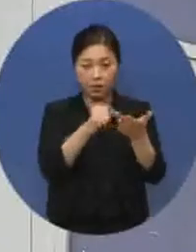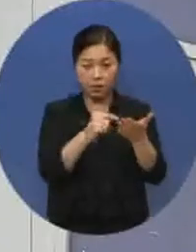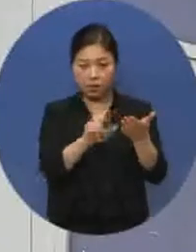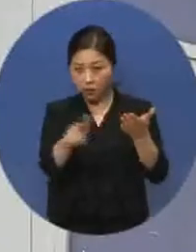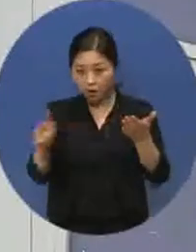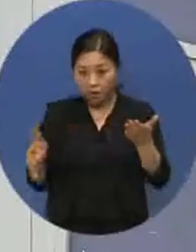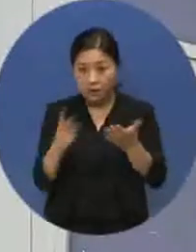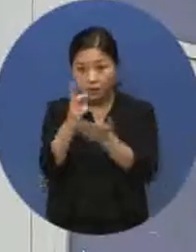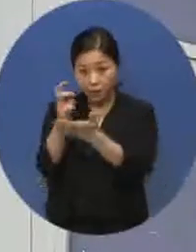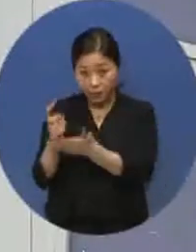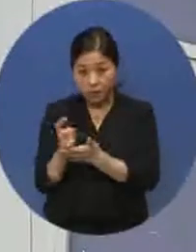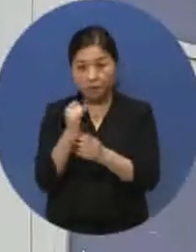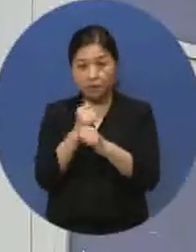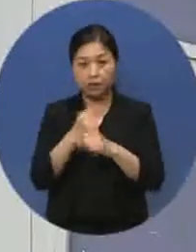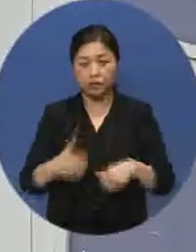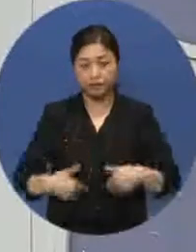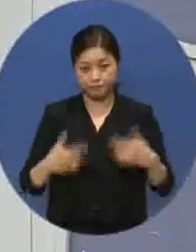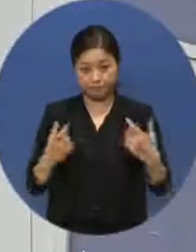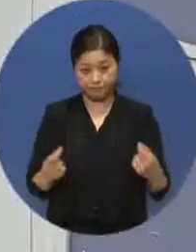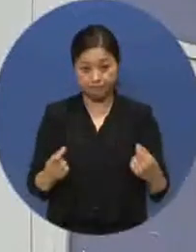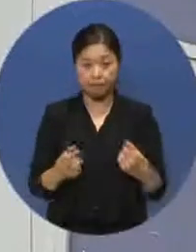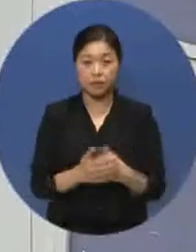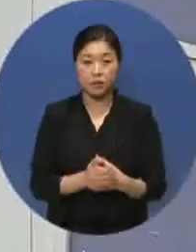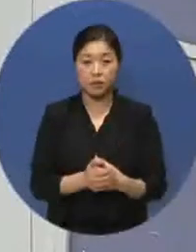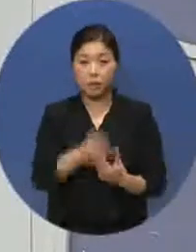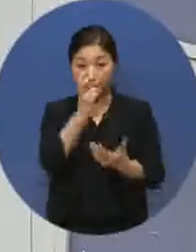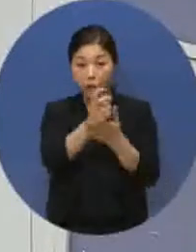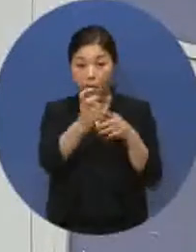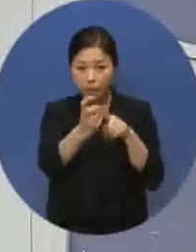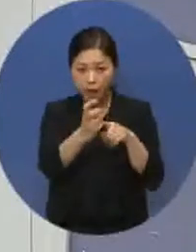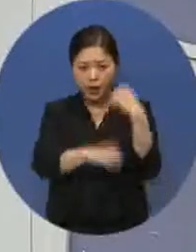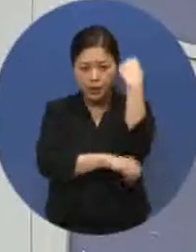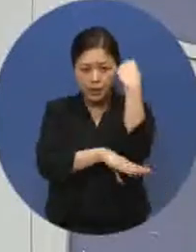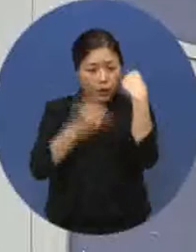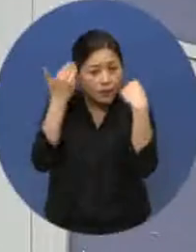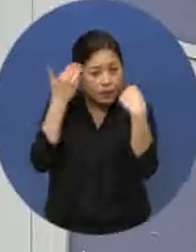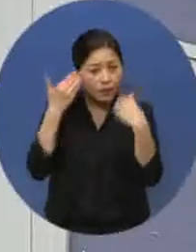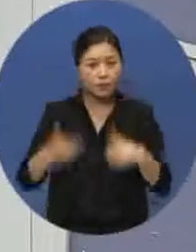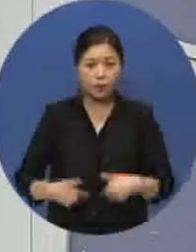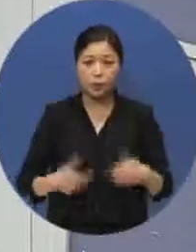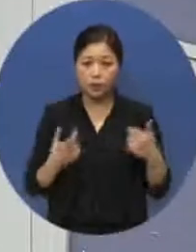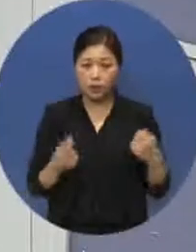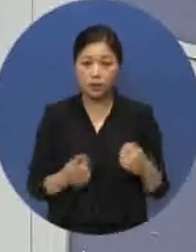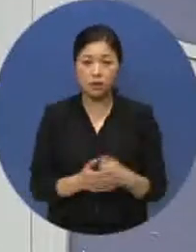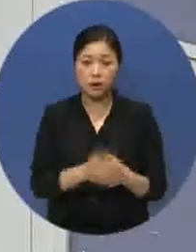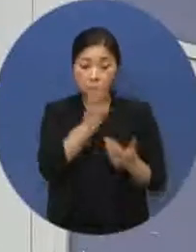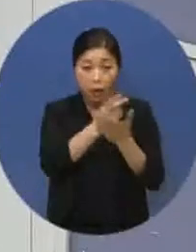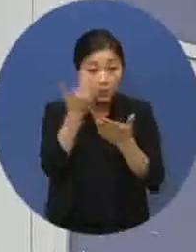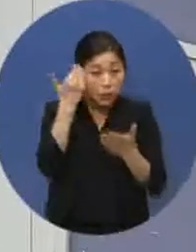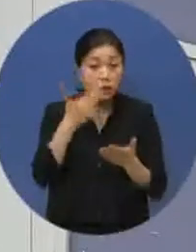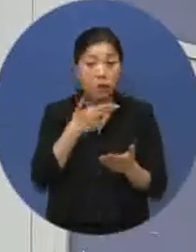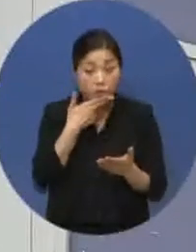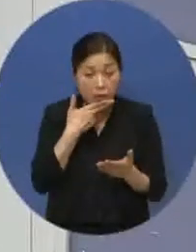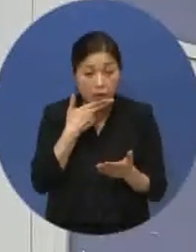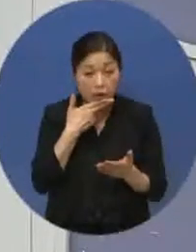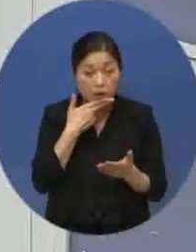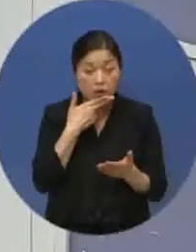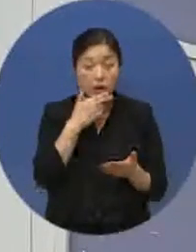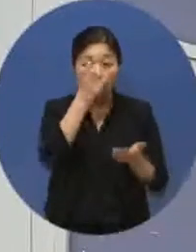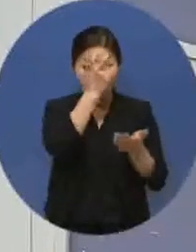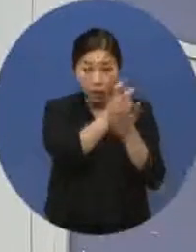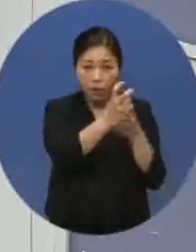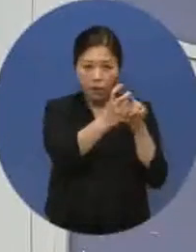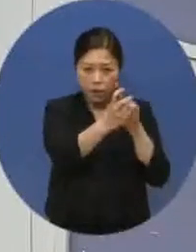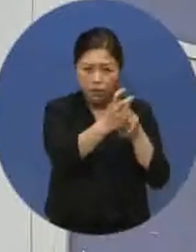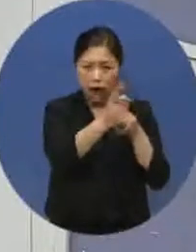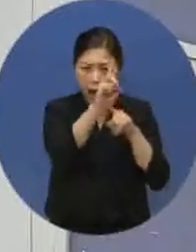됩니다. 그렇다면 법에 대한 기본 지식이 있어야지만이 가능하거든요. 그냥 법률적인 지식이 없으면 하나의 그 어떤 법안에